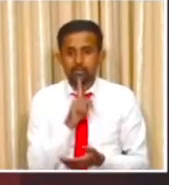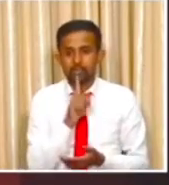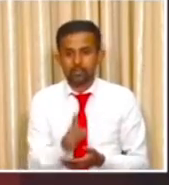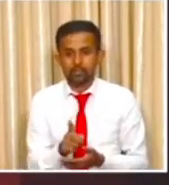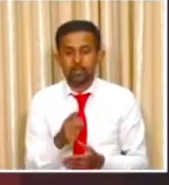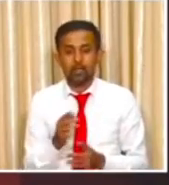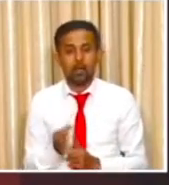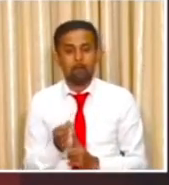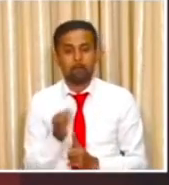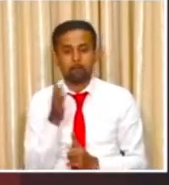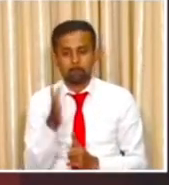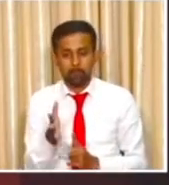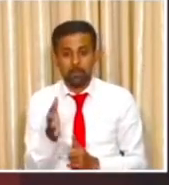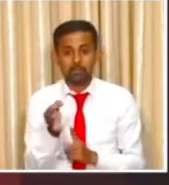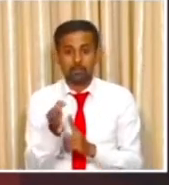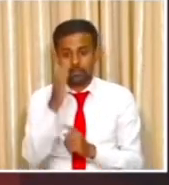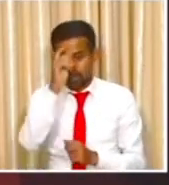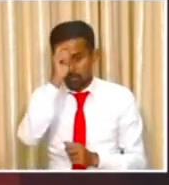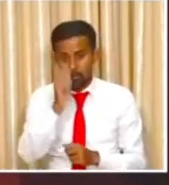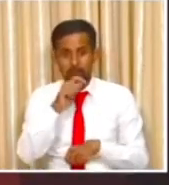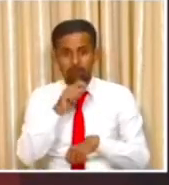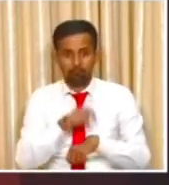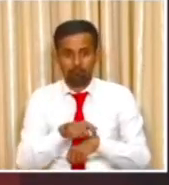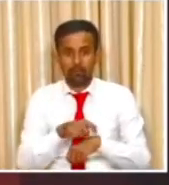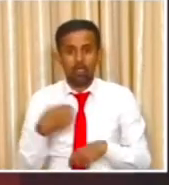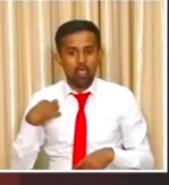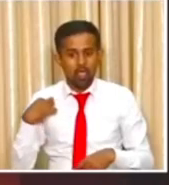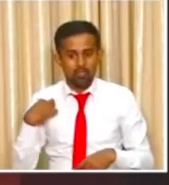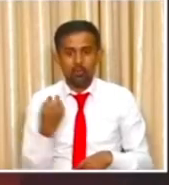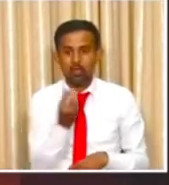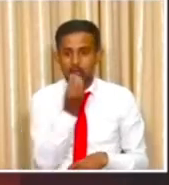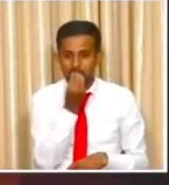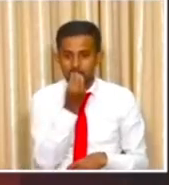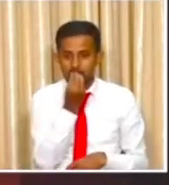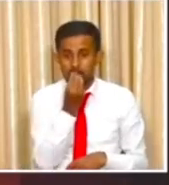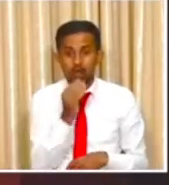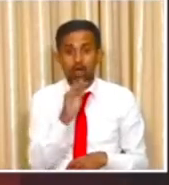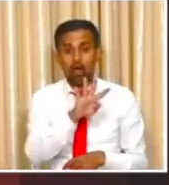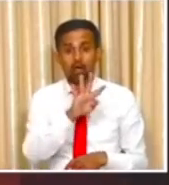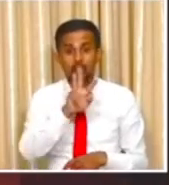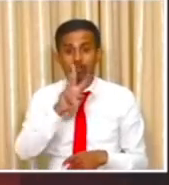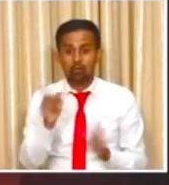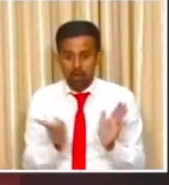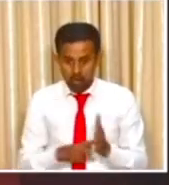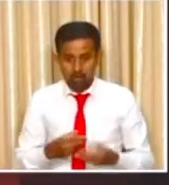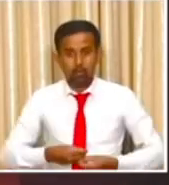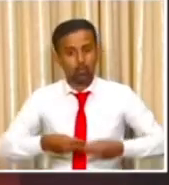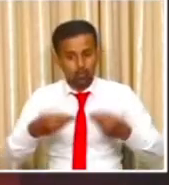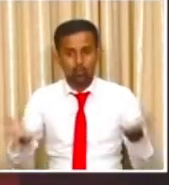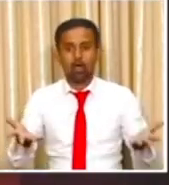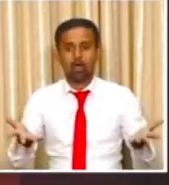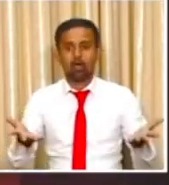රණසිංහ ප්‍රේමදාස ජනාධිපතිවරයාගේ කාලේ නිලැඳුමයි දිවාහාරයයි 43 ලක්ෂයටම ලබා දුන්නා. ඒක ලබා